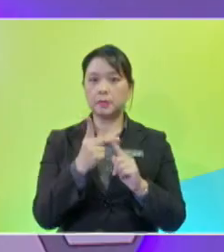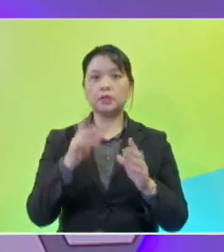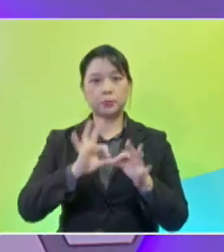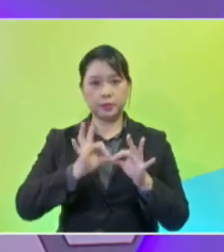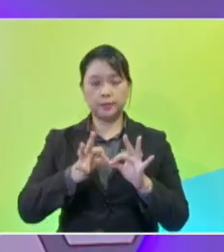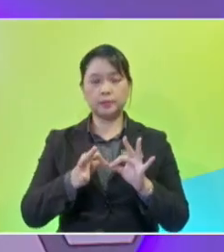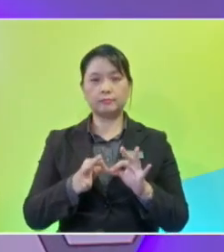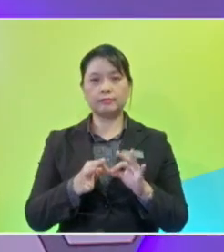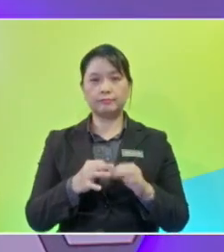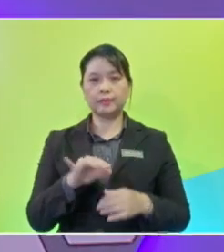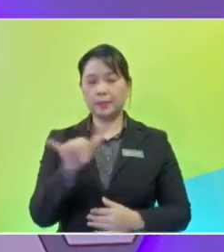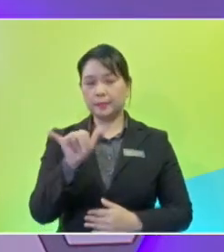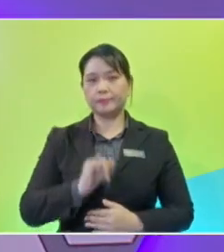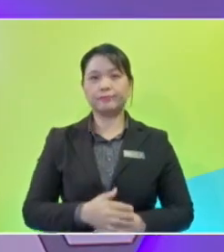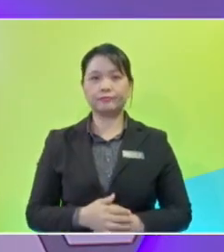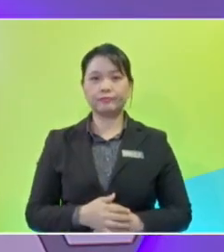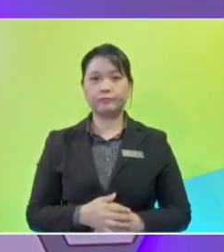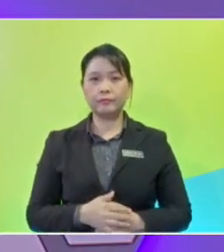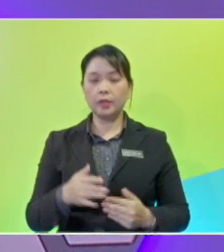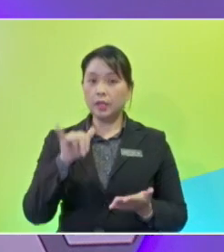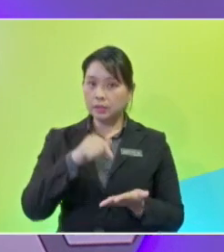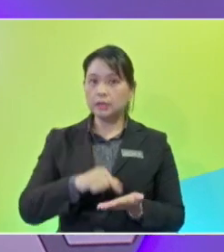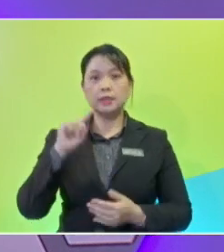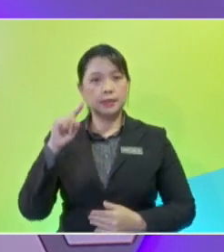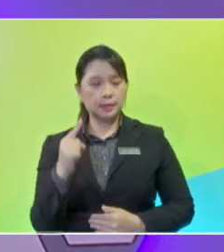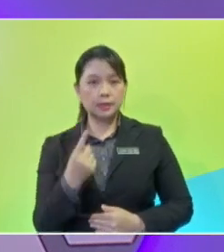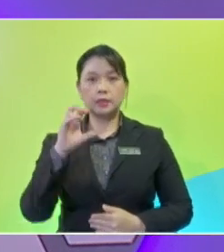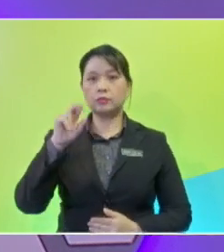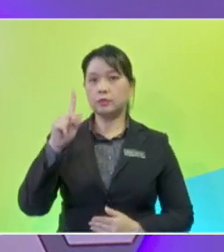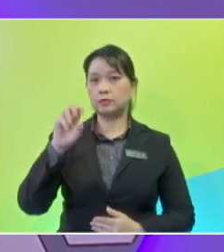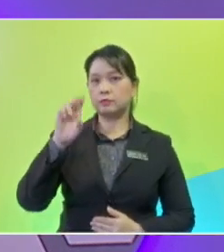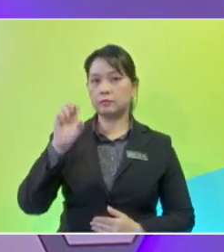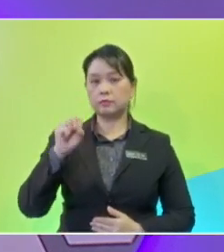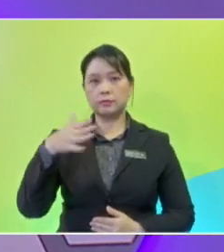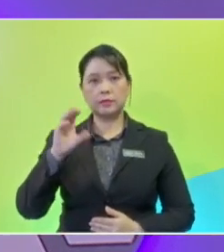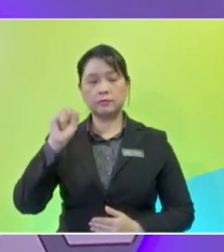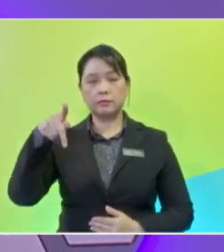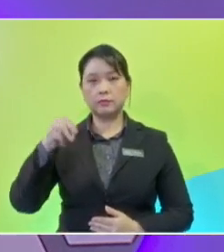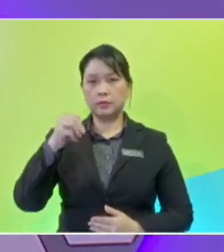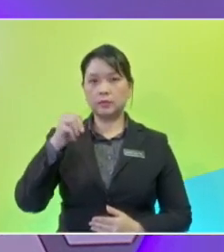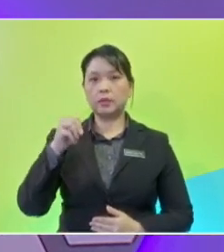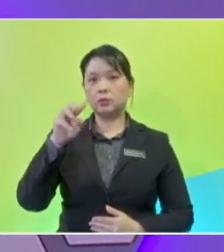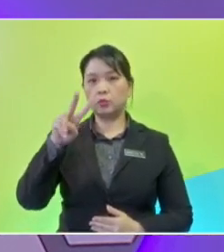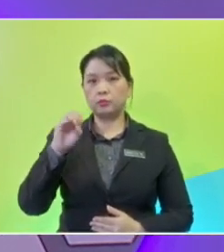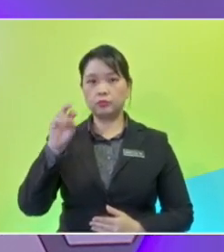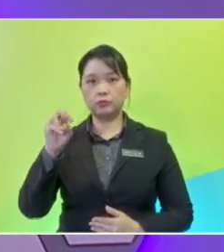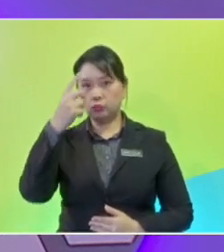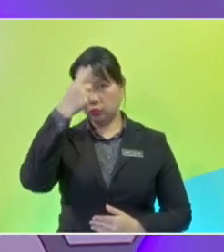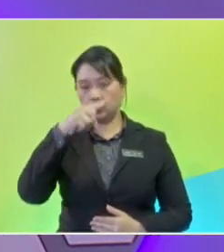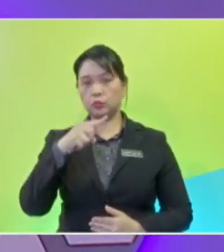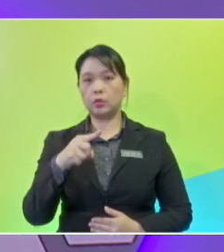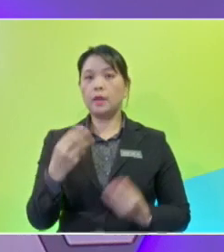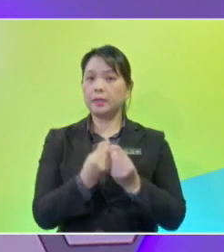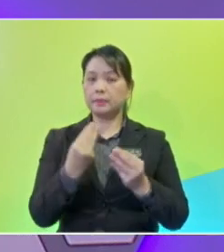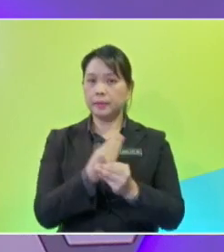isyarat kita cek Goku Lina baik sampai di sini saja sukses SPM 2022 pecutan bagi mata pelajaran matematika tambahan bersama